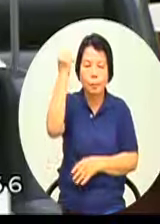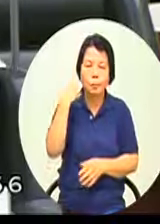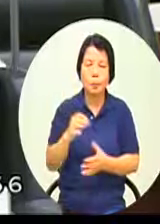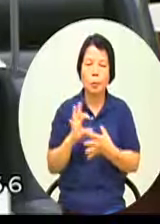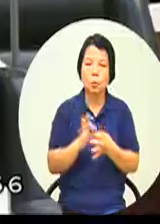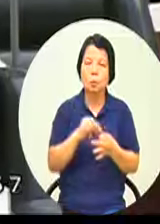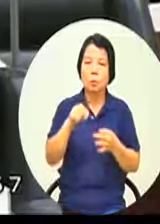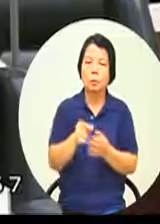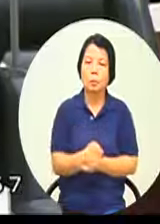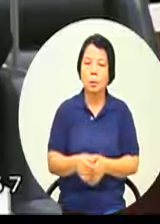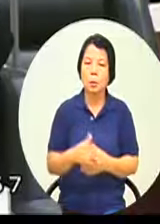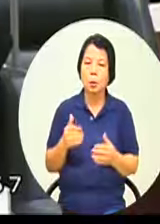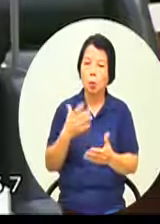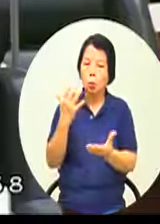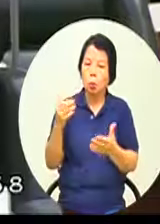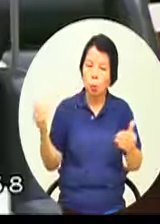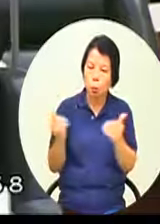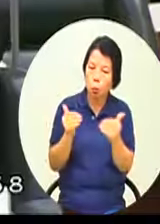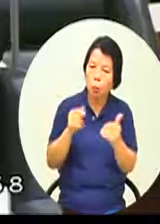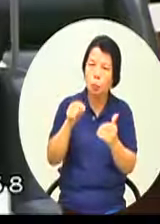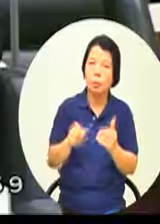这积笋啊，因为。